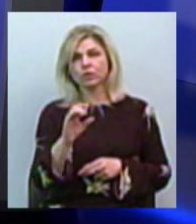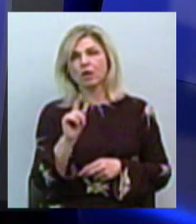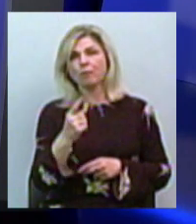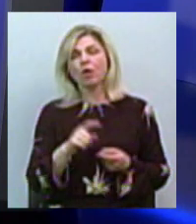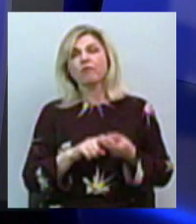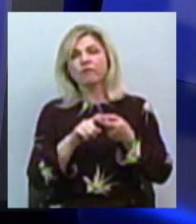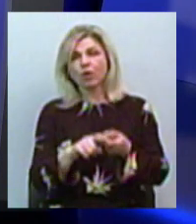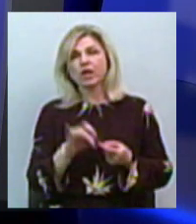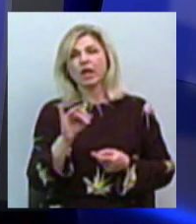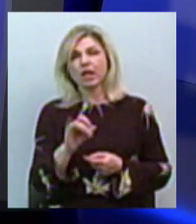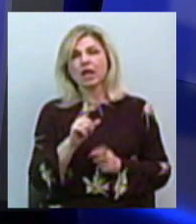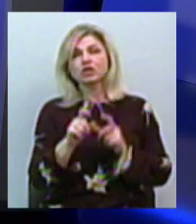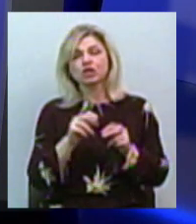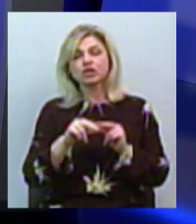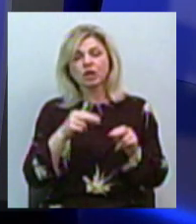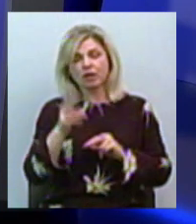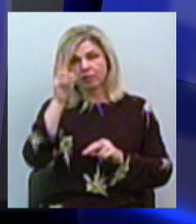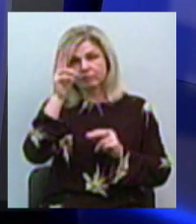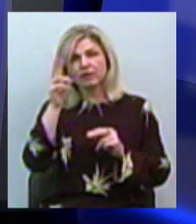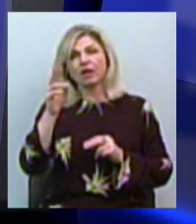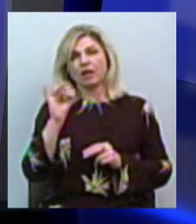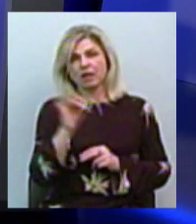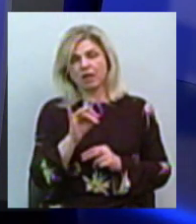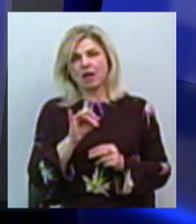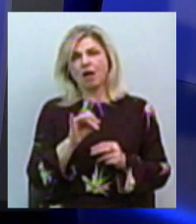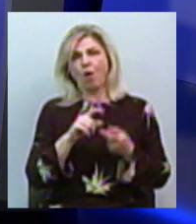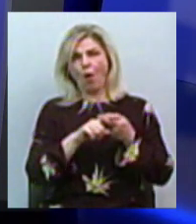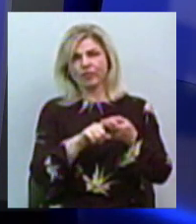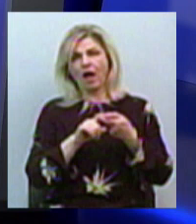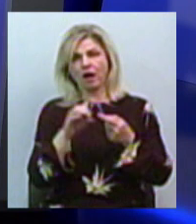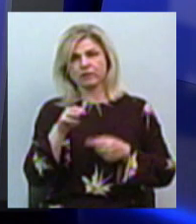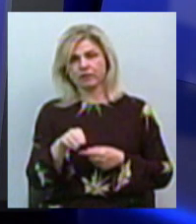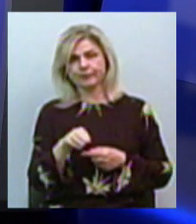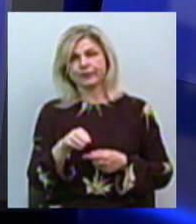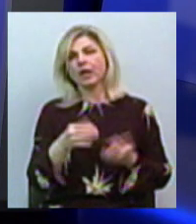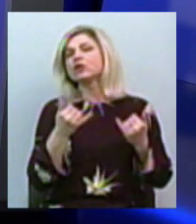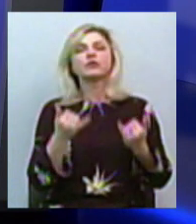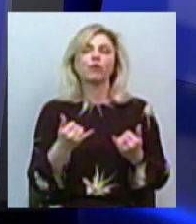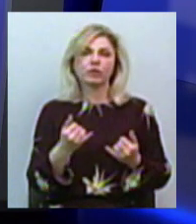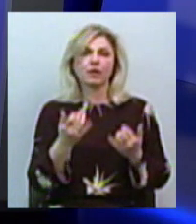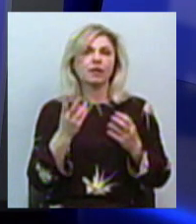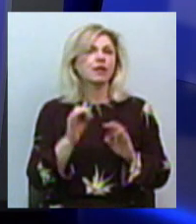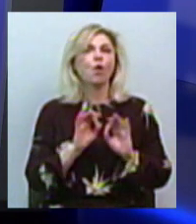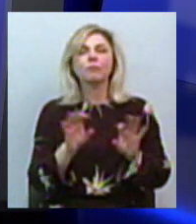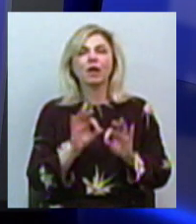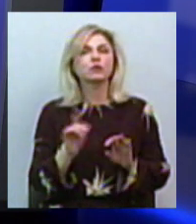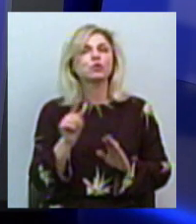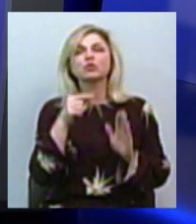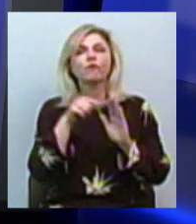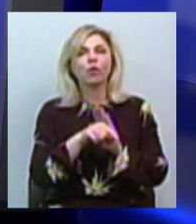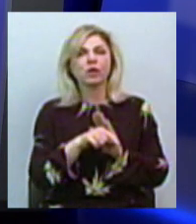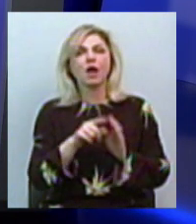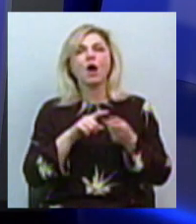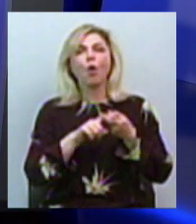передається фекально-оральним шляхом також і при тісному контакті. На сьогоднішній день не пояснюється, що вони мають на увазі тісний